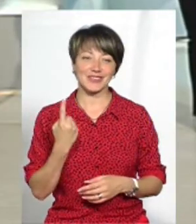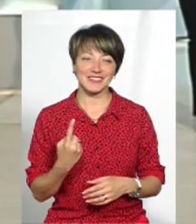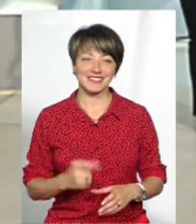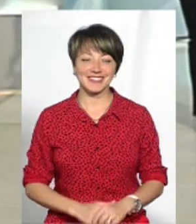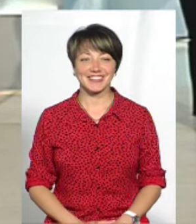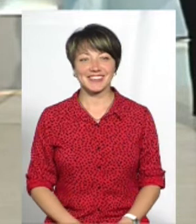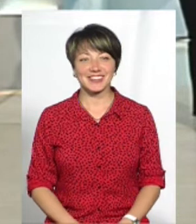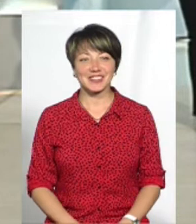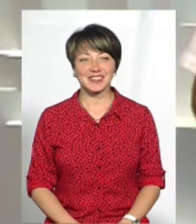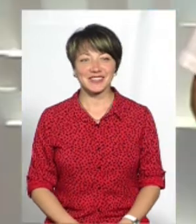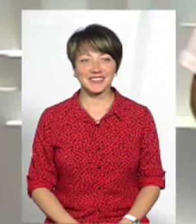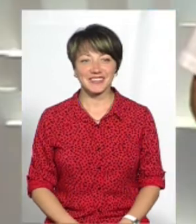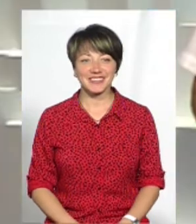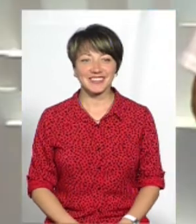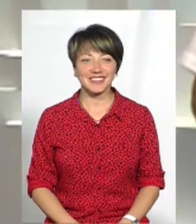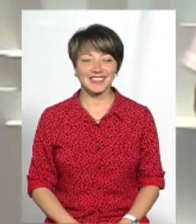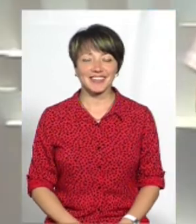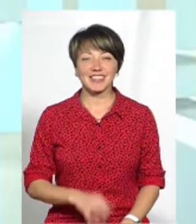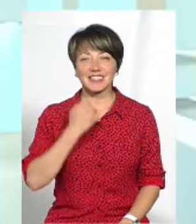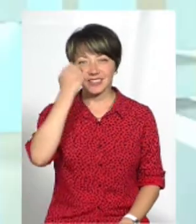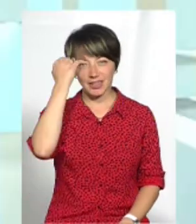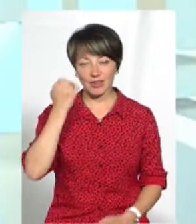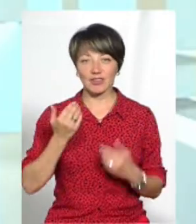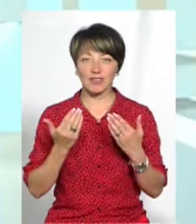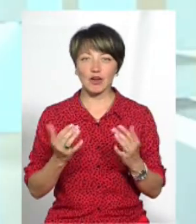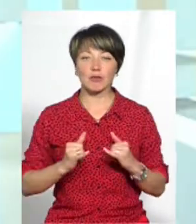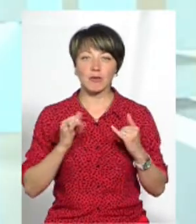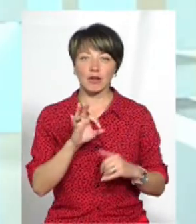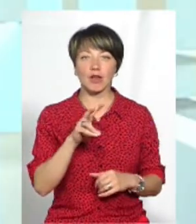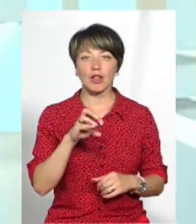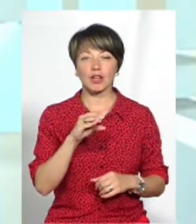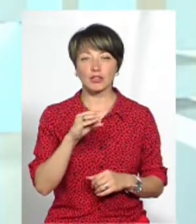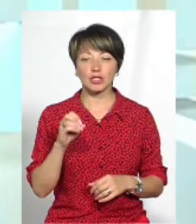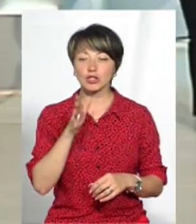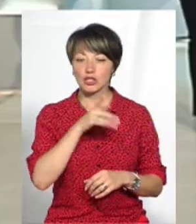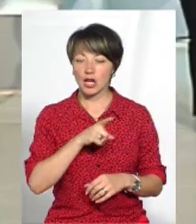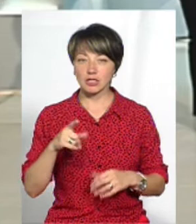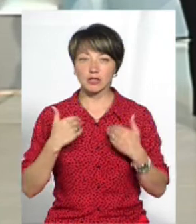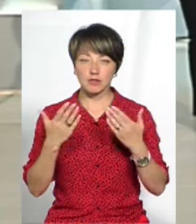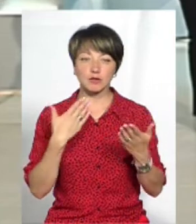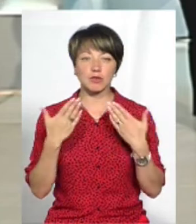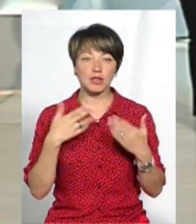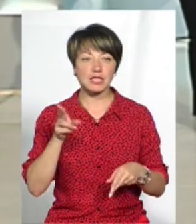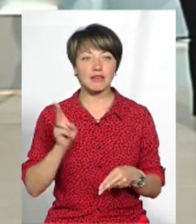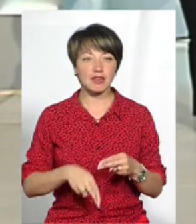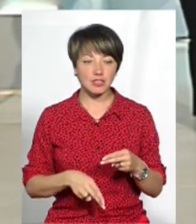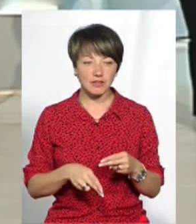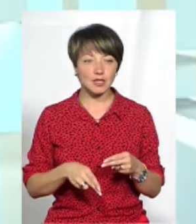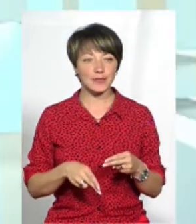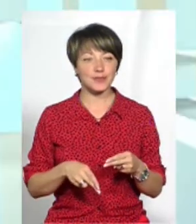Тернопільській. Значить, буде ще другий. Дякую вам, пане Олеже. Час для нашого з вами спілкування добіг